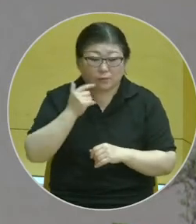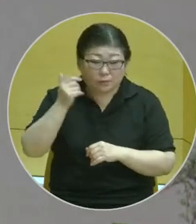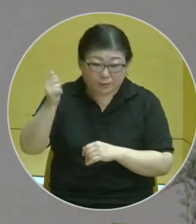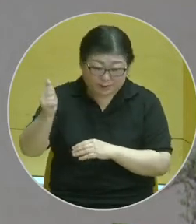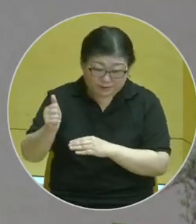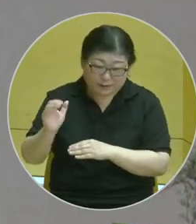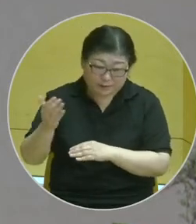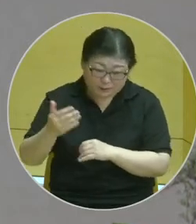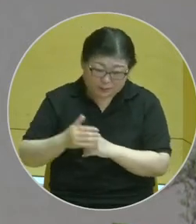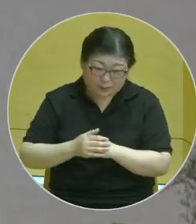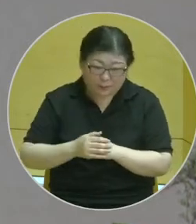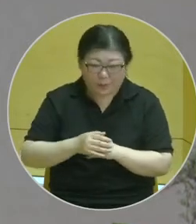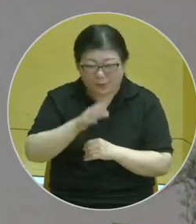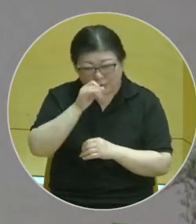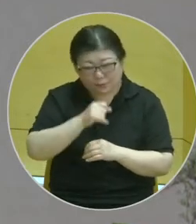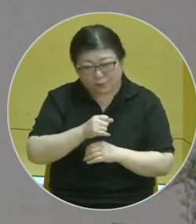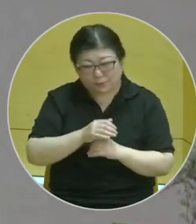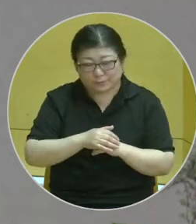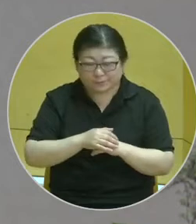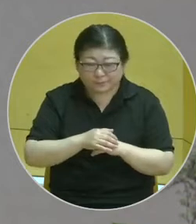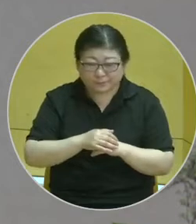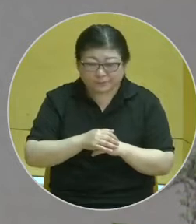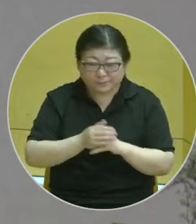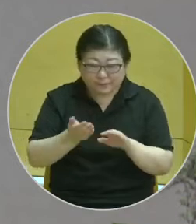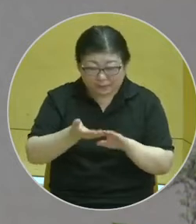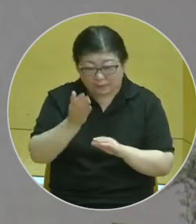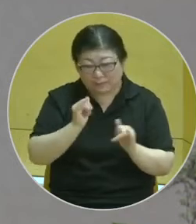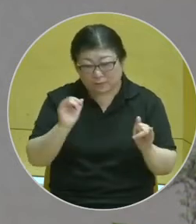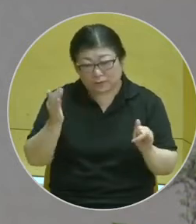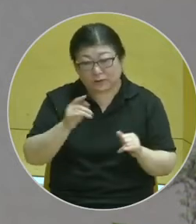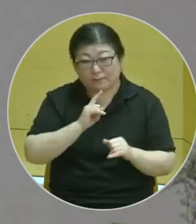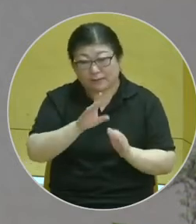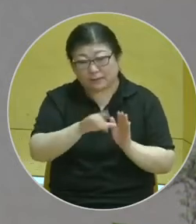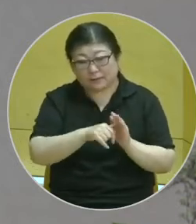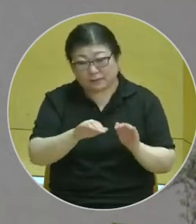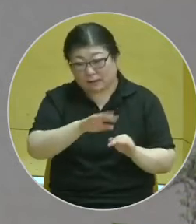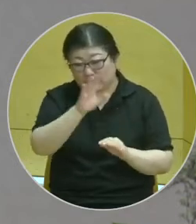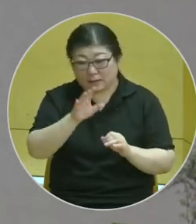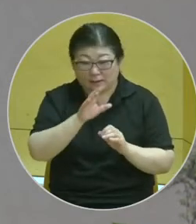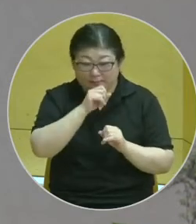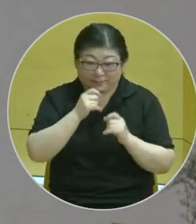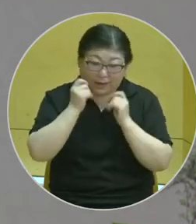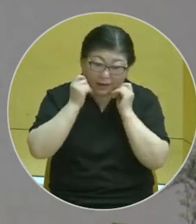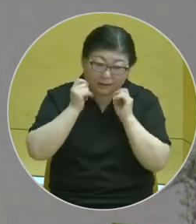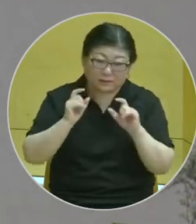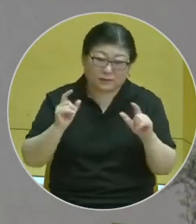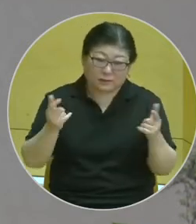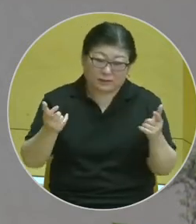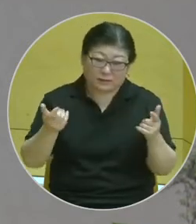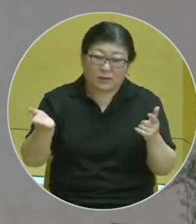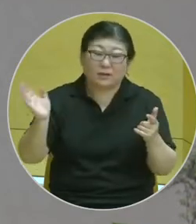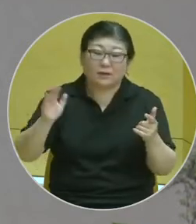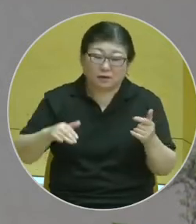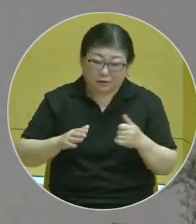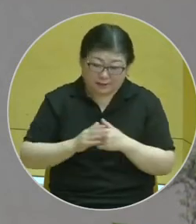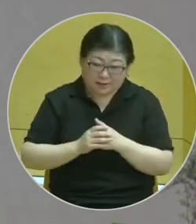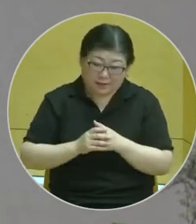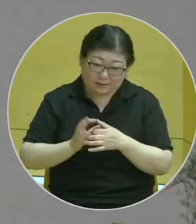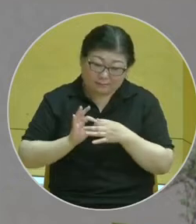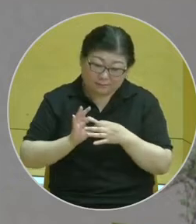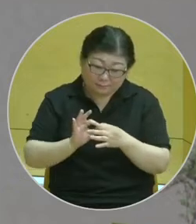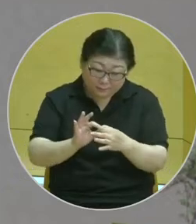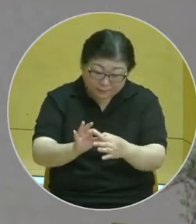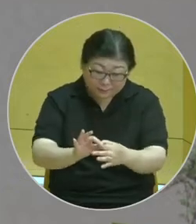절차 며 좋아하는 표정들은 아니었어요 그런데 그렇게 하자고 했더니 끝 밖엔 놀라운 일들이 뭐냐면